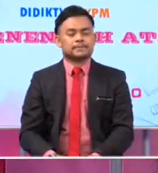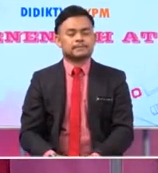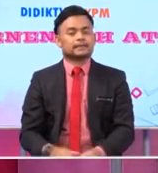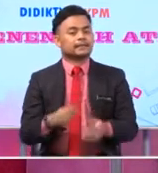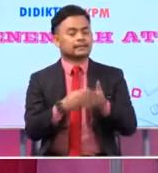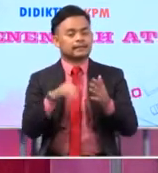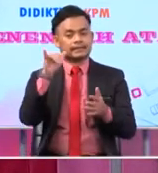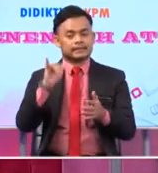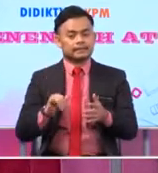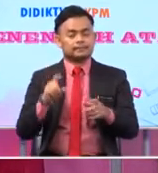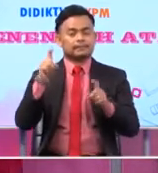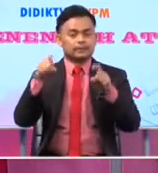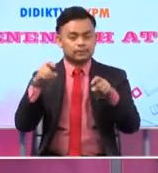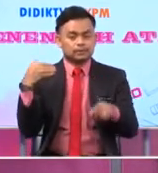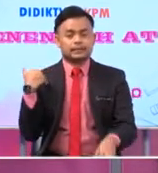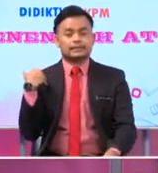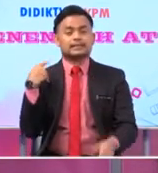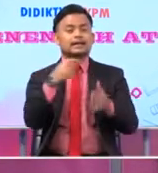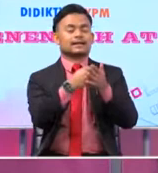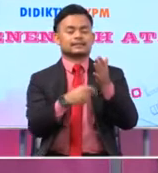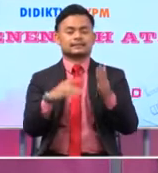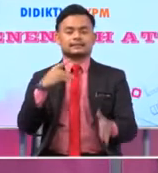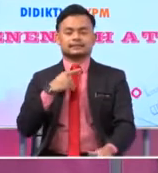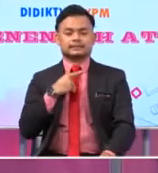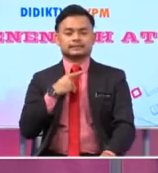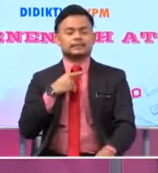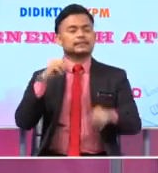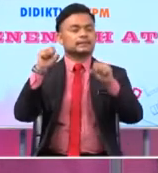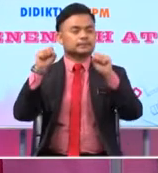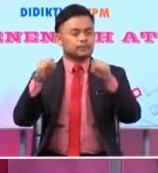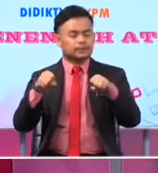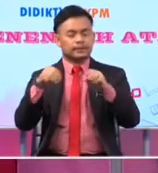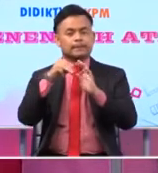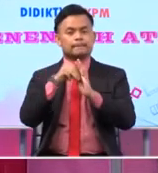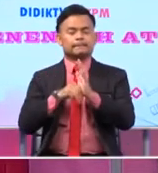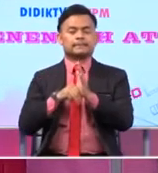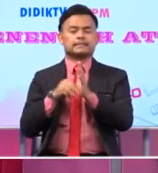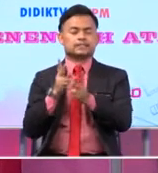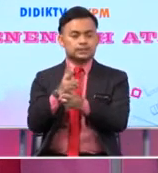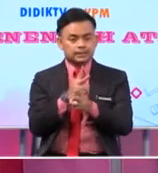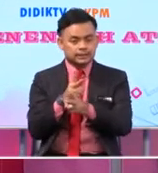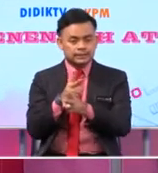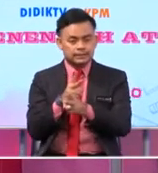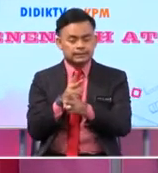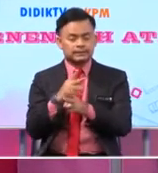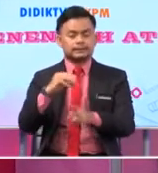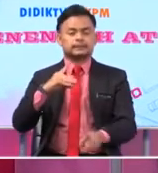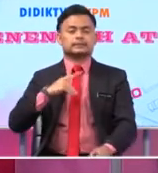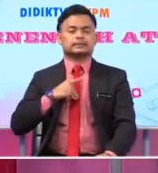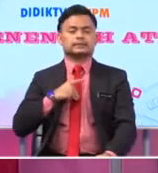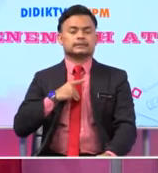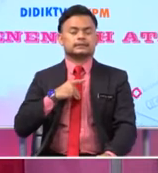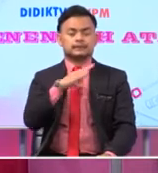ada adalah harga diri yaitu kita berupaya menjaga Marwah diri dan berusaha bersungguh-sungguh